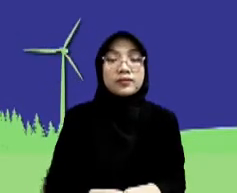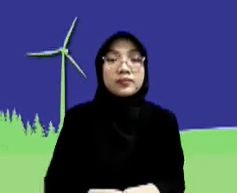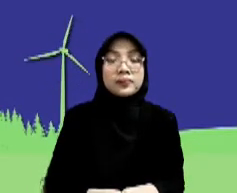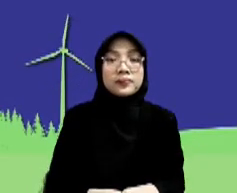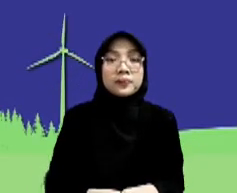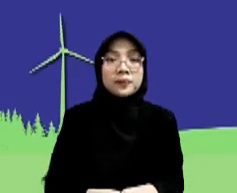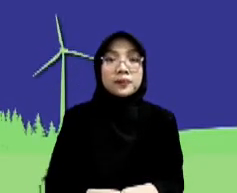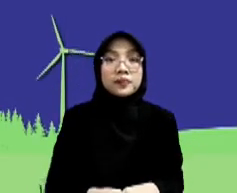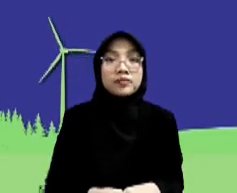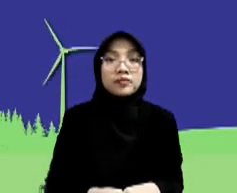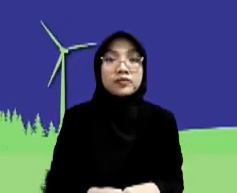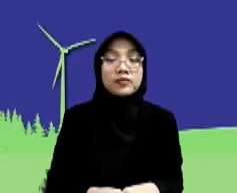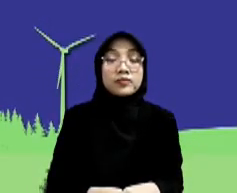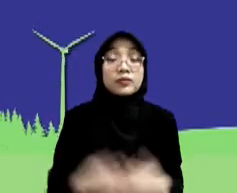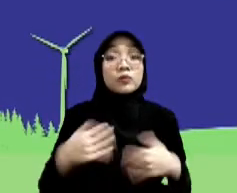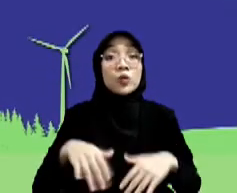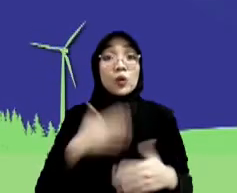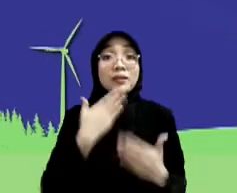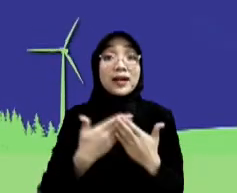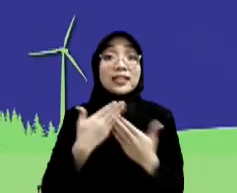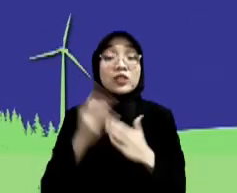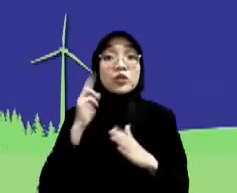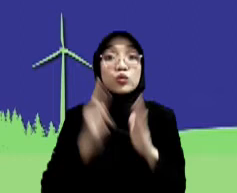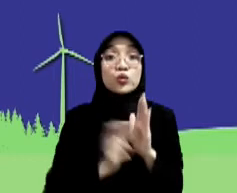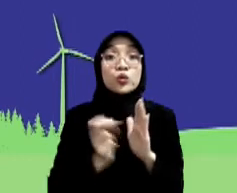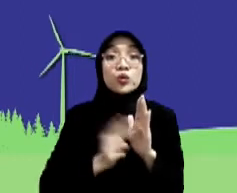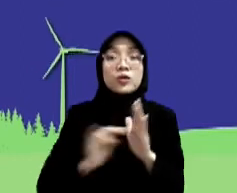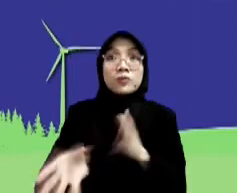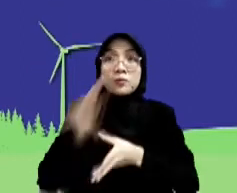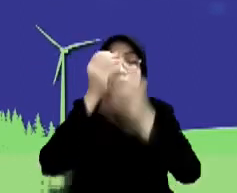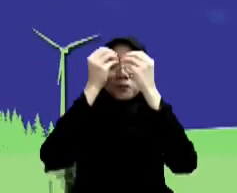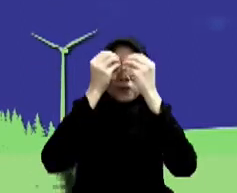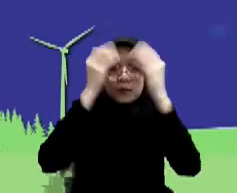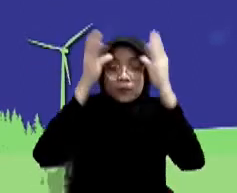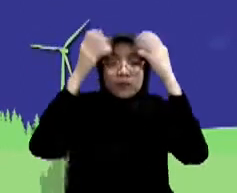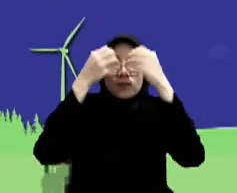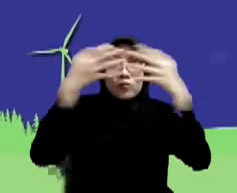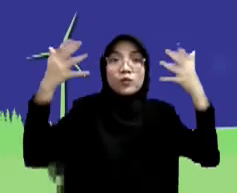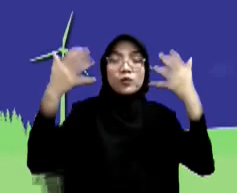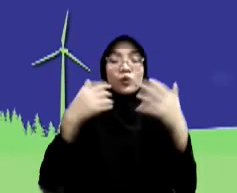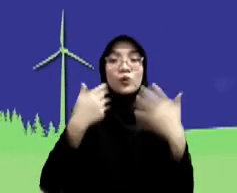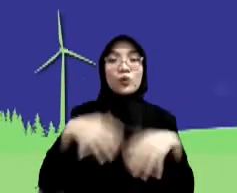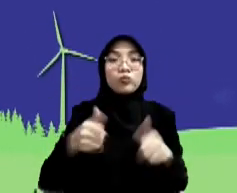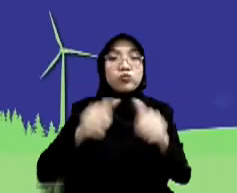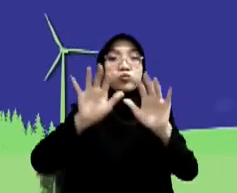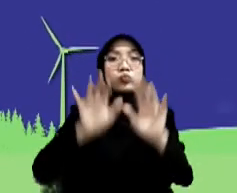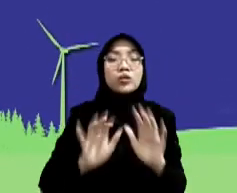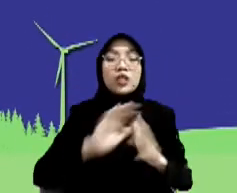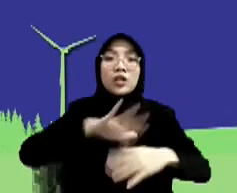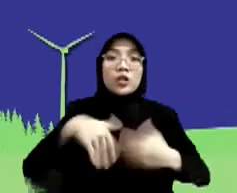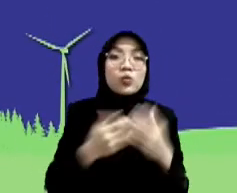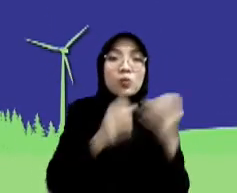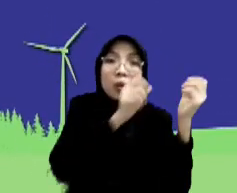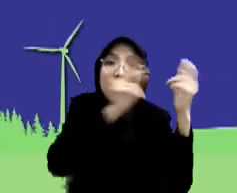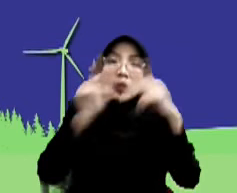caboration Wah terima kasih sekali Bu Nuni itu sangat mencerahkan saya juga tercerahkan Bu tadi tentang Wah ada the whole konsep